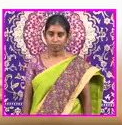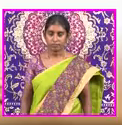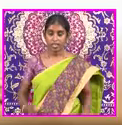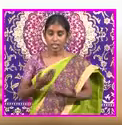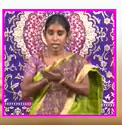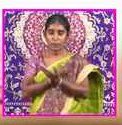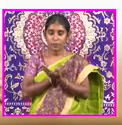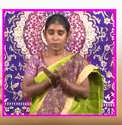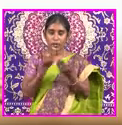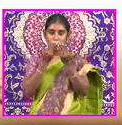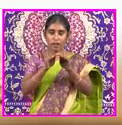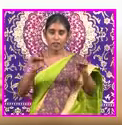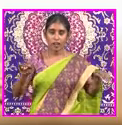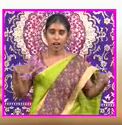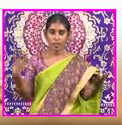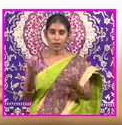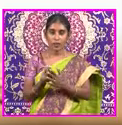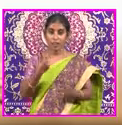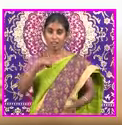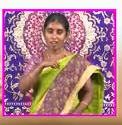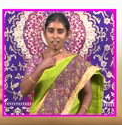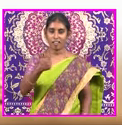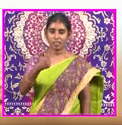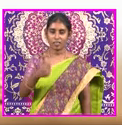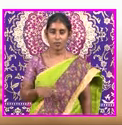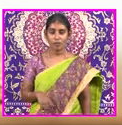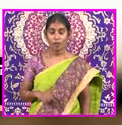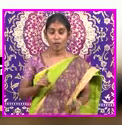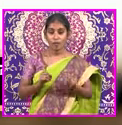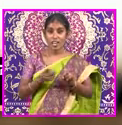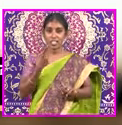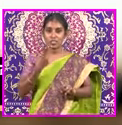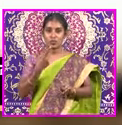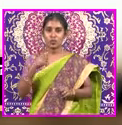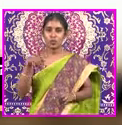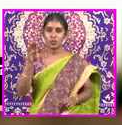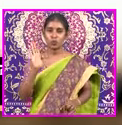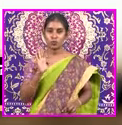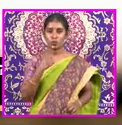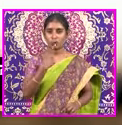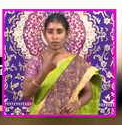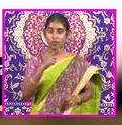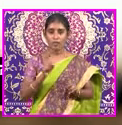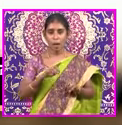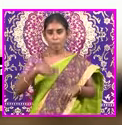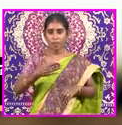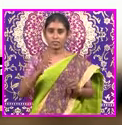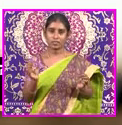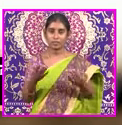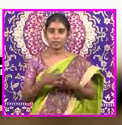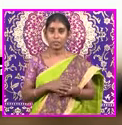அன்பிற்குரிய மாணவர்கள் அனைவருக்கும் இனிய காலை வணக்கம். முதலில் ஒரு அறிக்கை வாசிக்கிறேன், பிறகு பாடத்திற்கு செல்லலாம். இன்று பொதுவாக